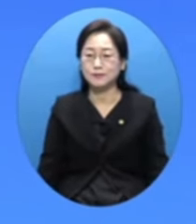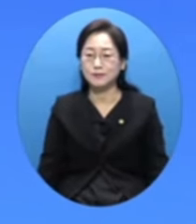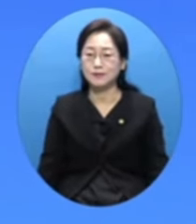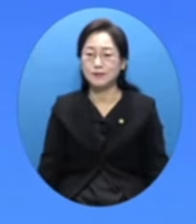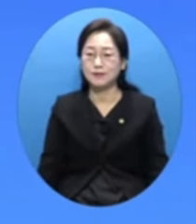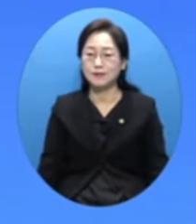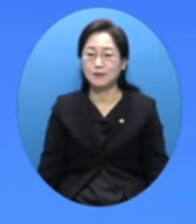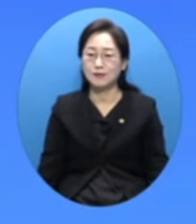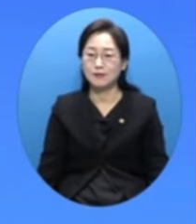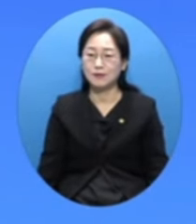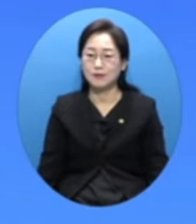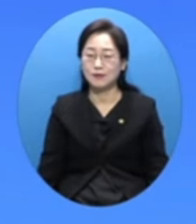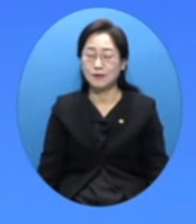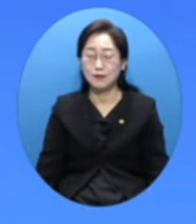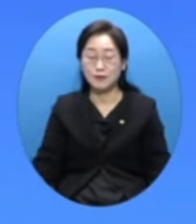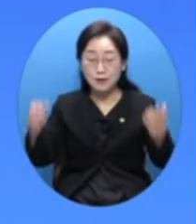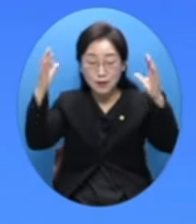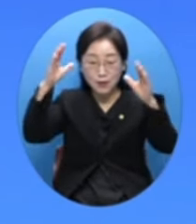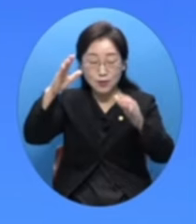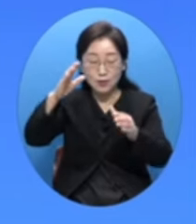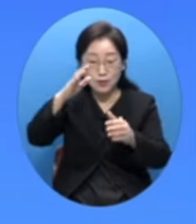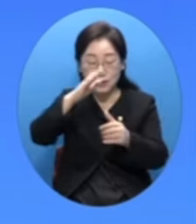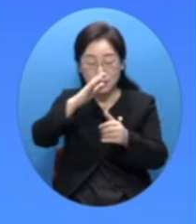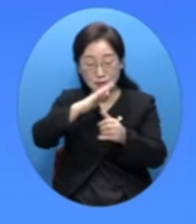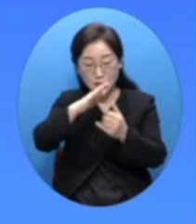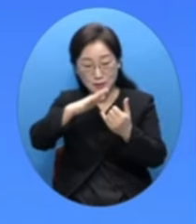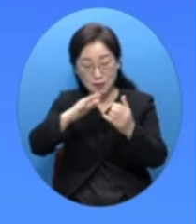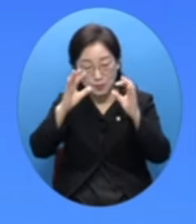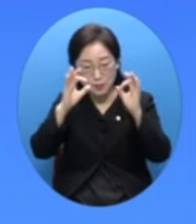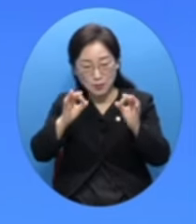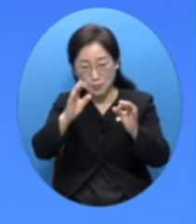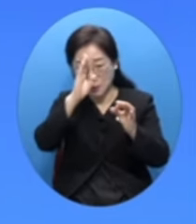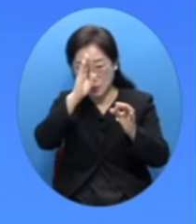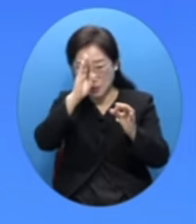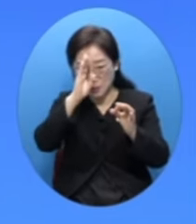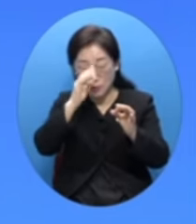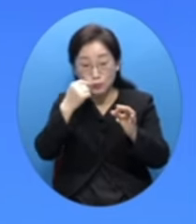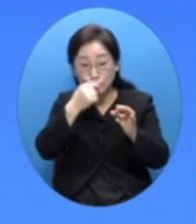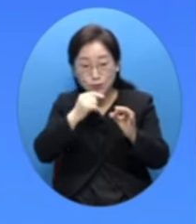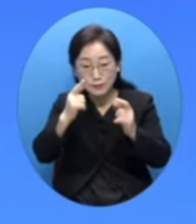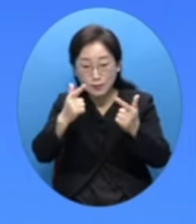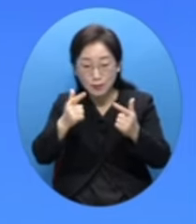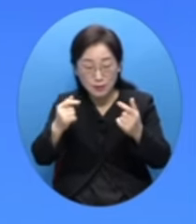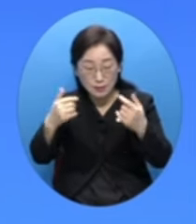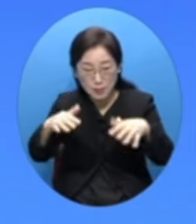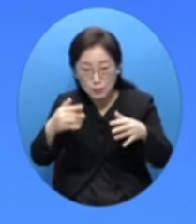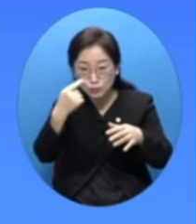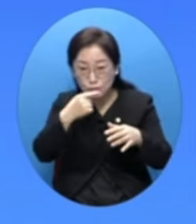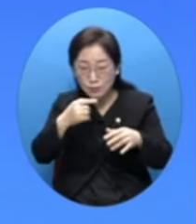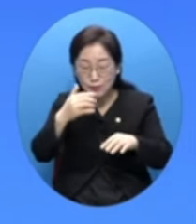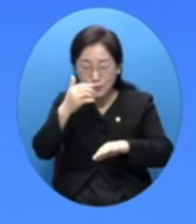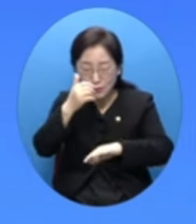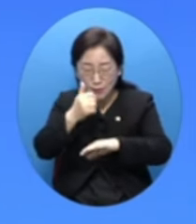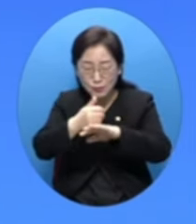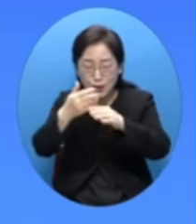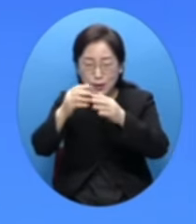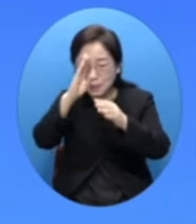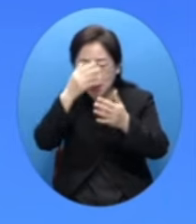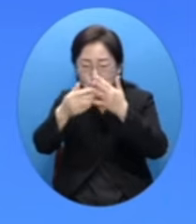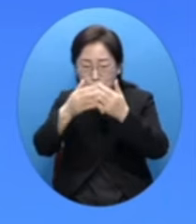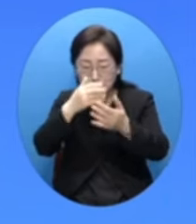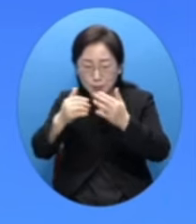것입니다 그래서 어릴 때 병 한 거 같아 또 그런 잔병을 치면서 점점 건강해져서 건강한 어 언으로